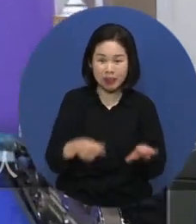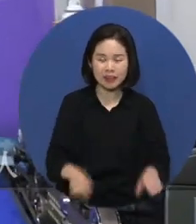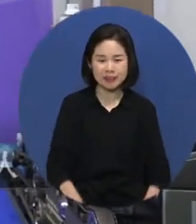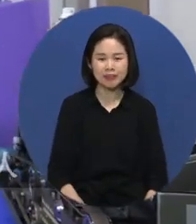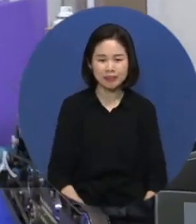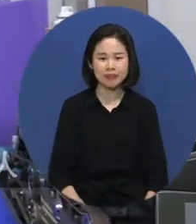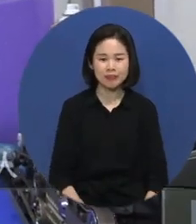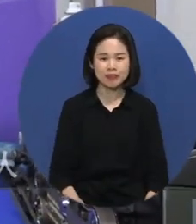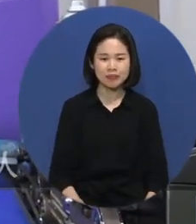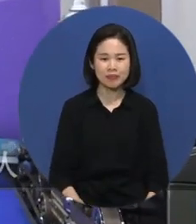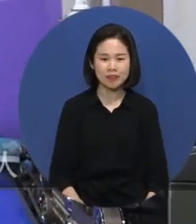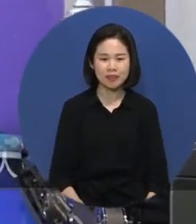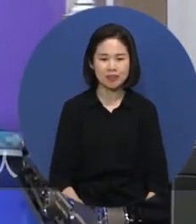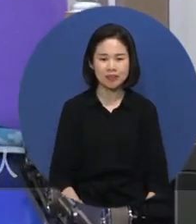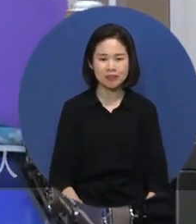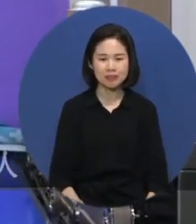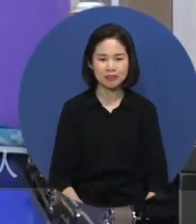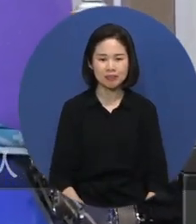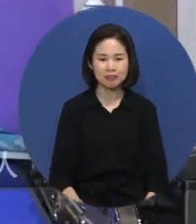마지막 포장 작업하는 거.